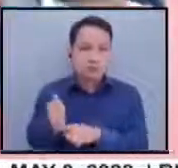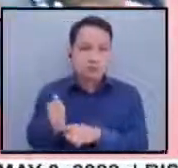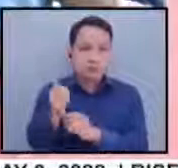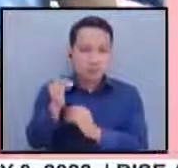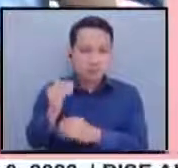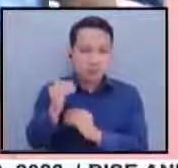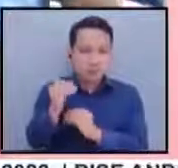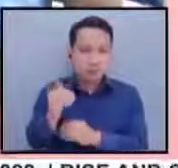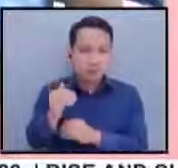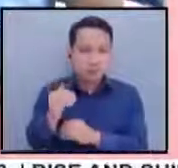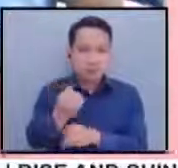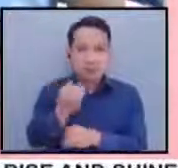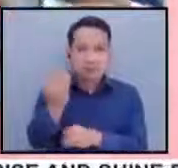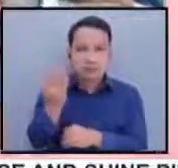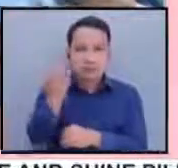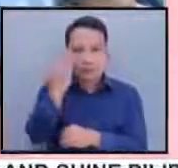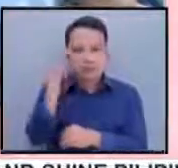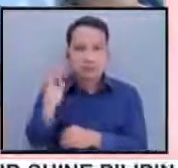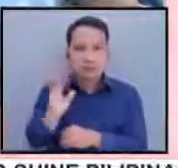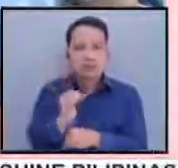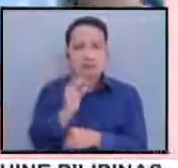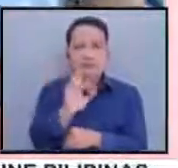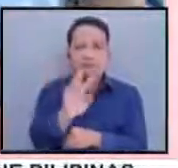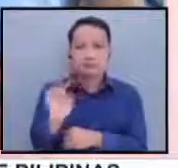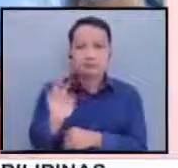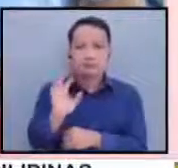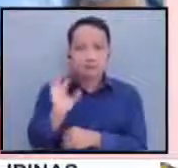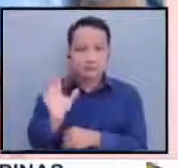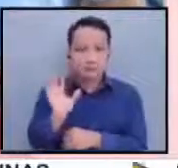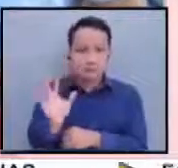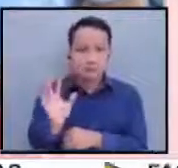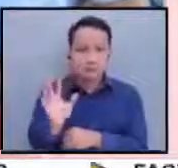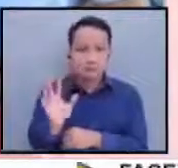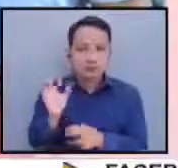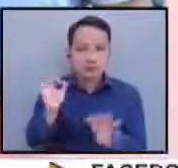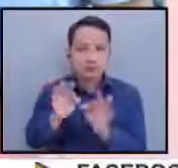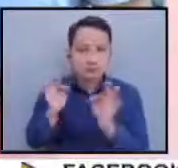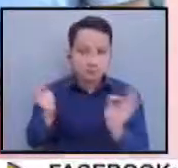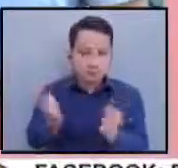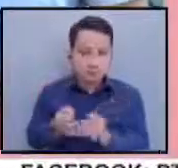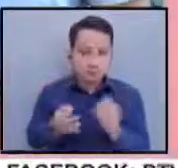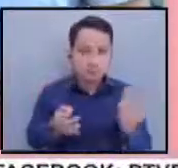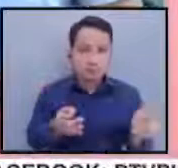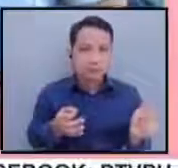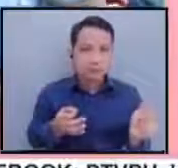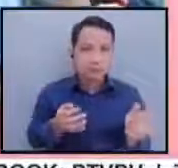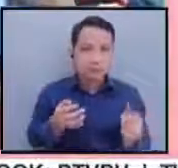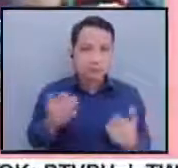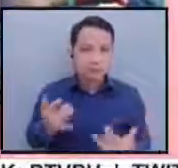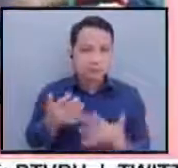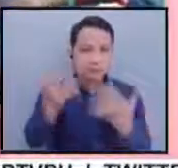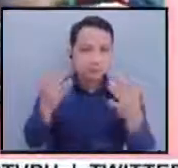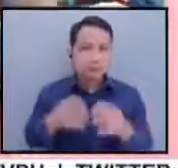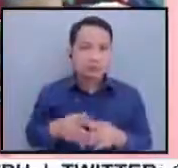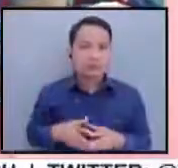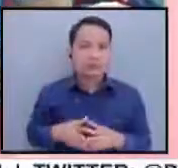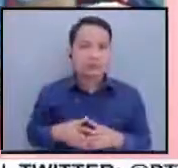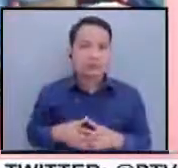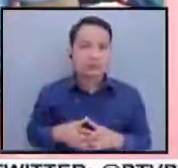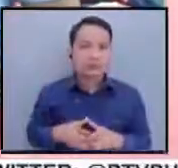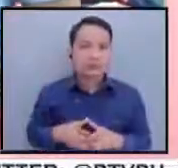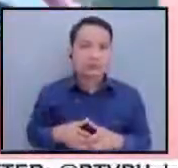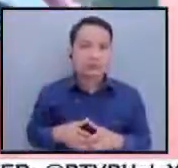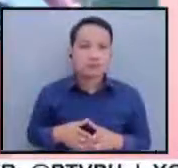ito dahil nasa 250 families ang apektado ng sunog.